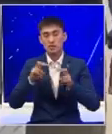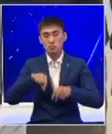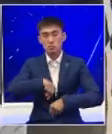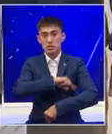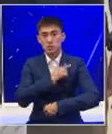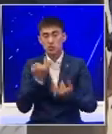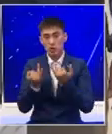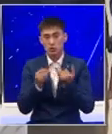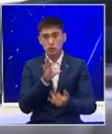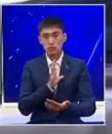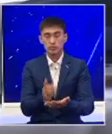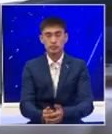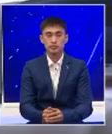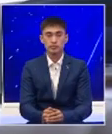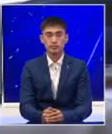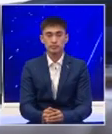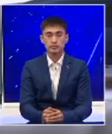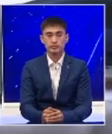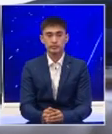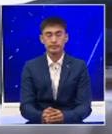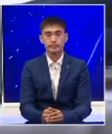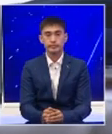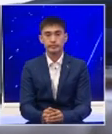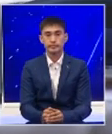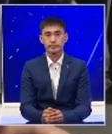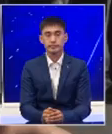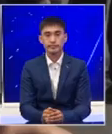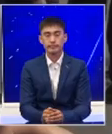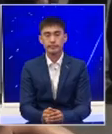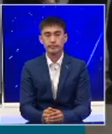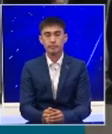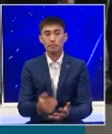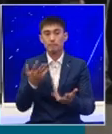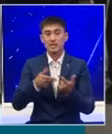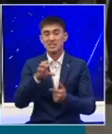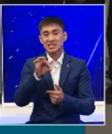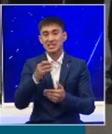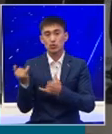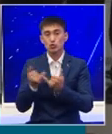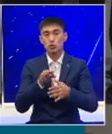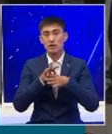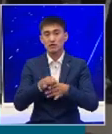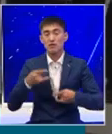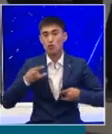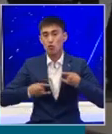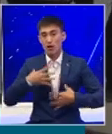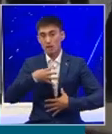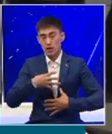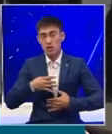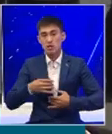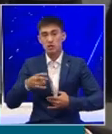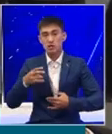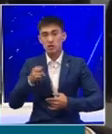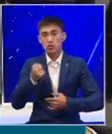медицинскую консультацию нароста флюорография в числе скрининговых услуг проведения флюорографии и